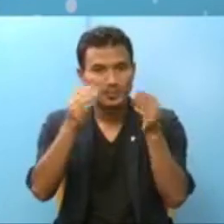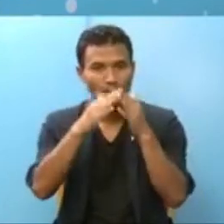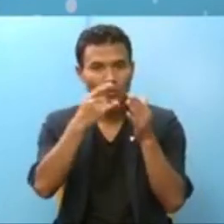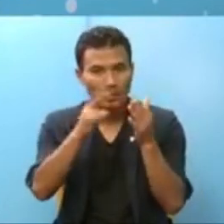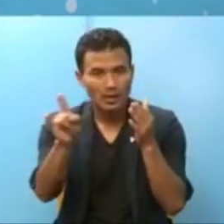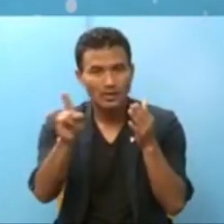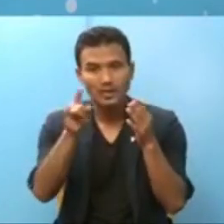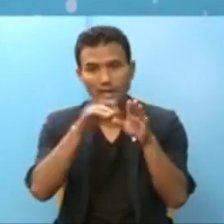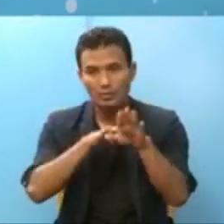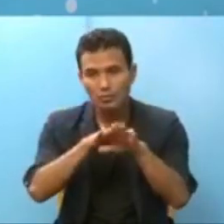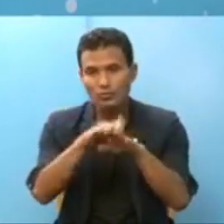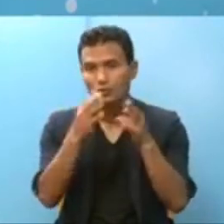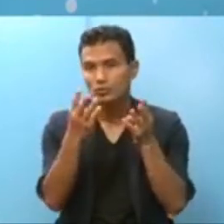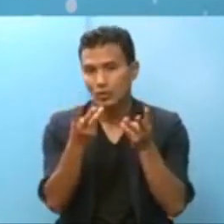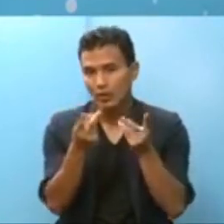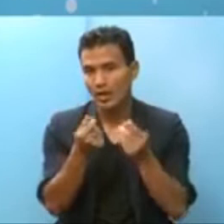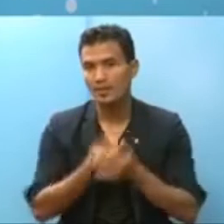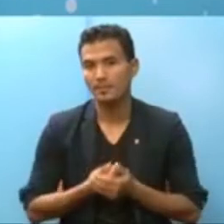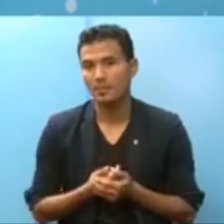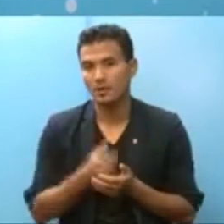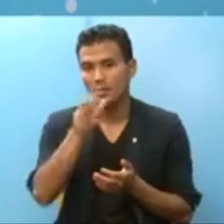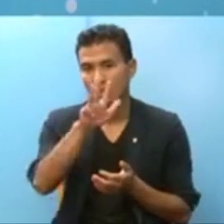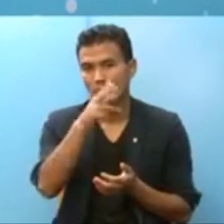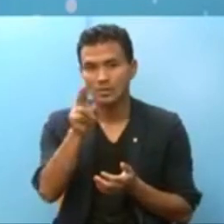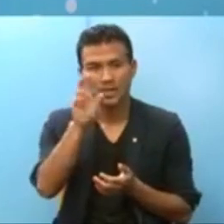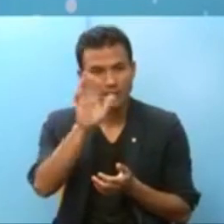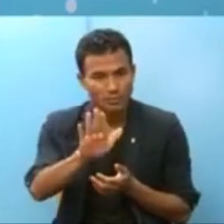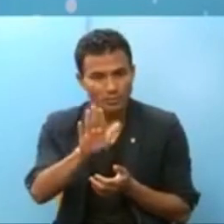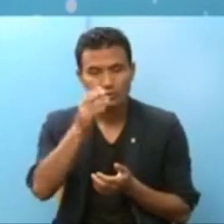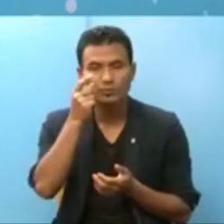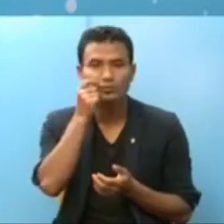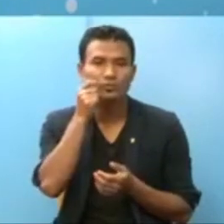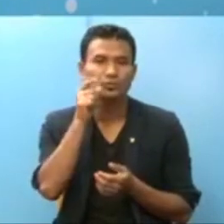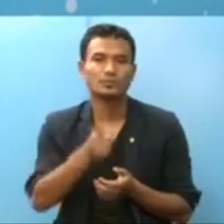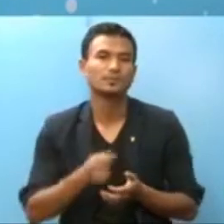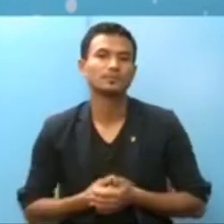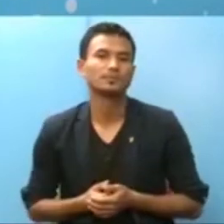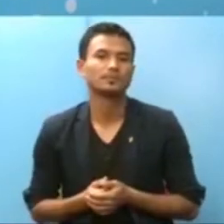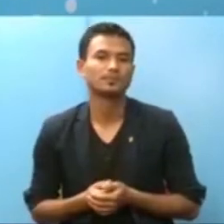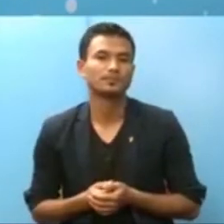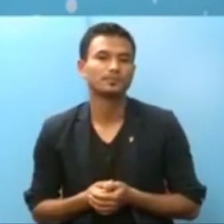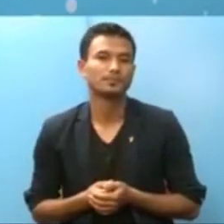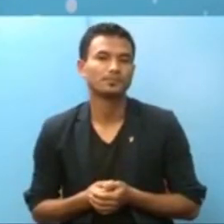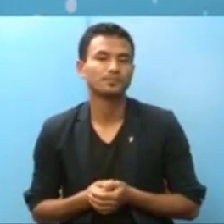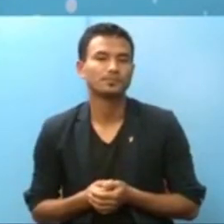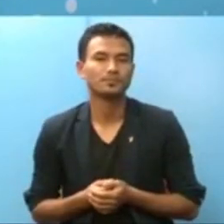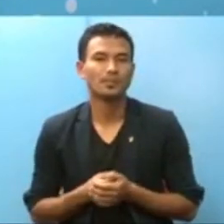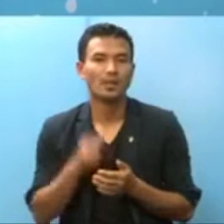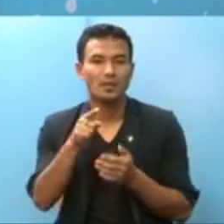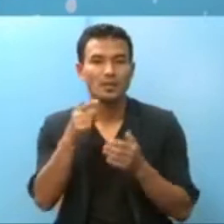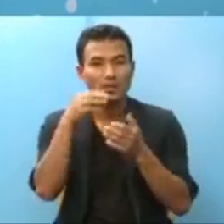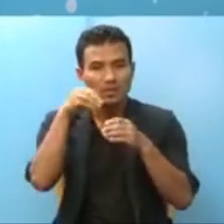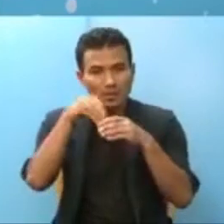घर फरकीनु उने हरू को संख्या नौ जना चा जो पूरु सुनों चा तेस